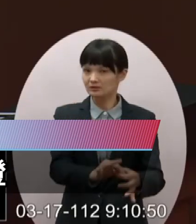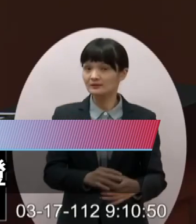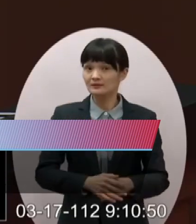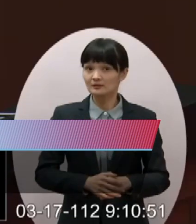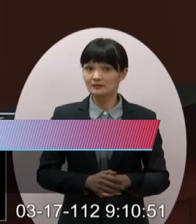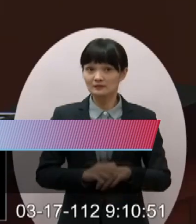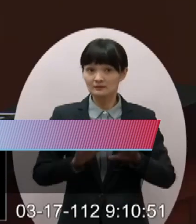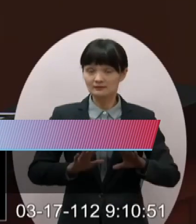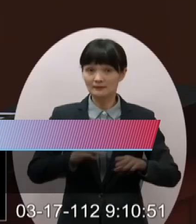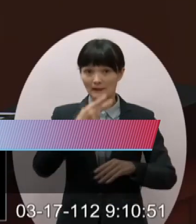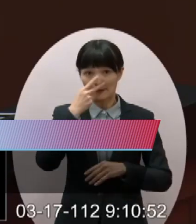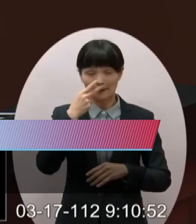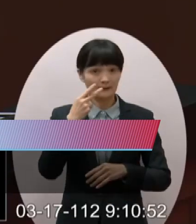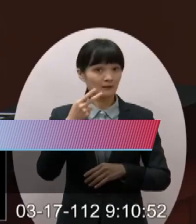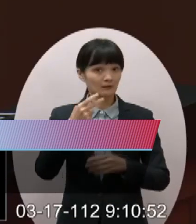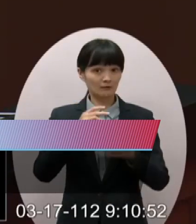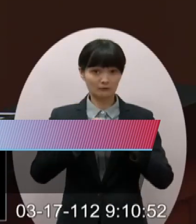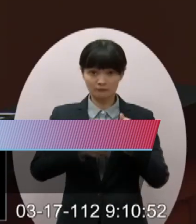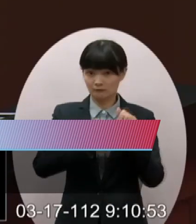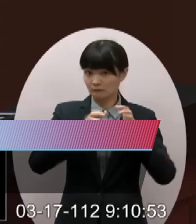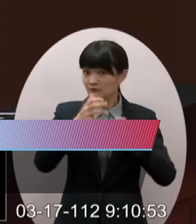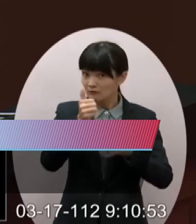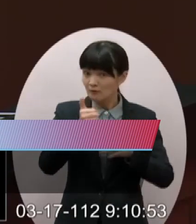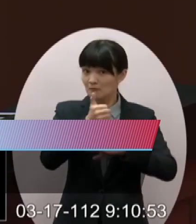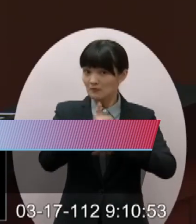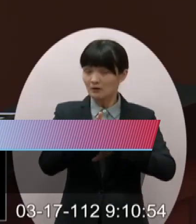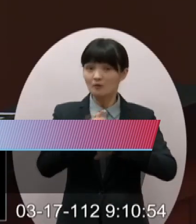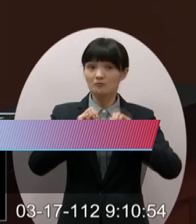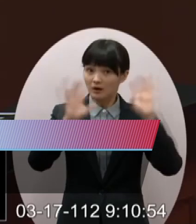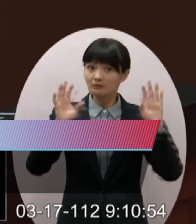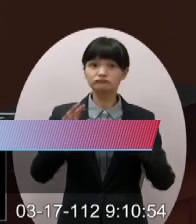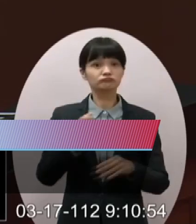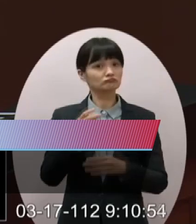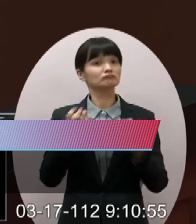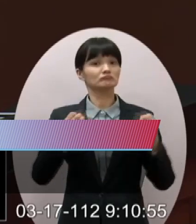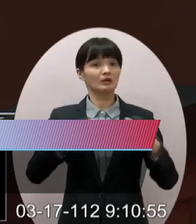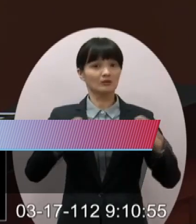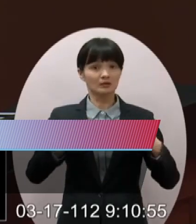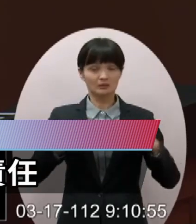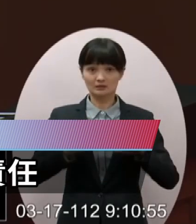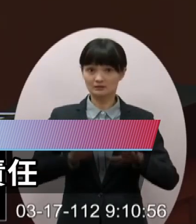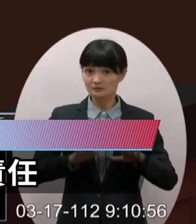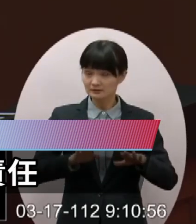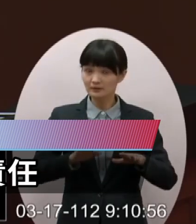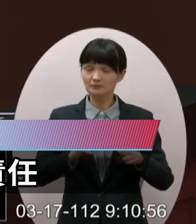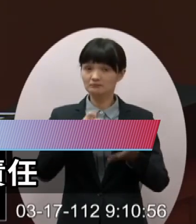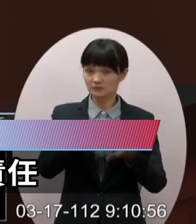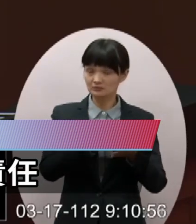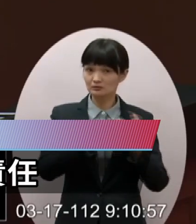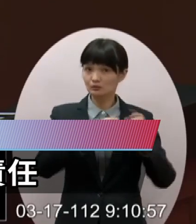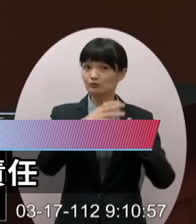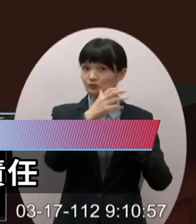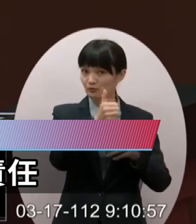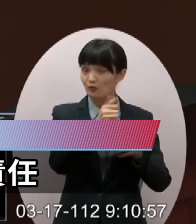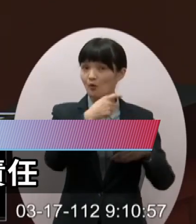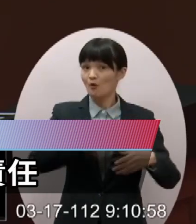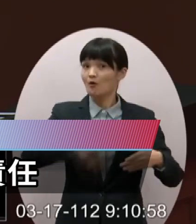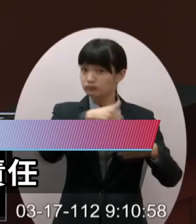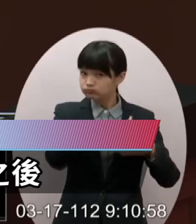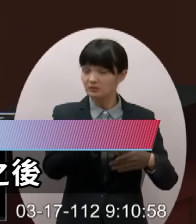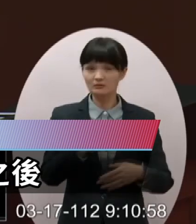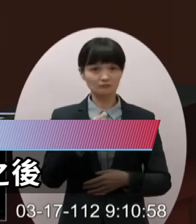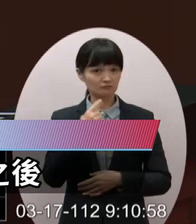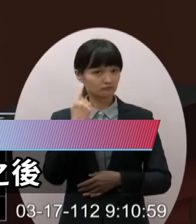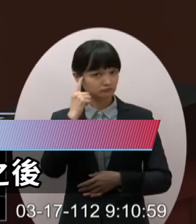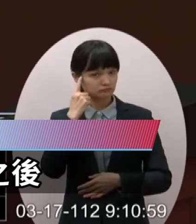保证，现在却传出断交的危机，他现在又要登记选总统，请问赖清德是否应该要负点责